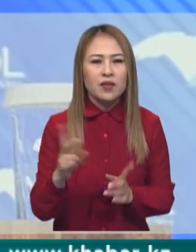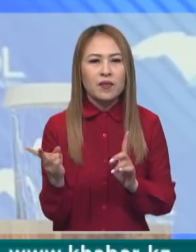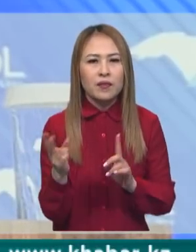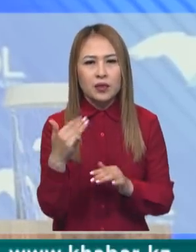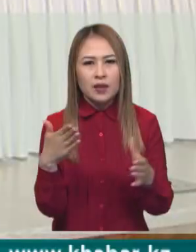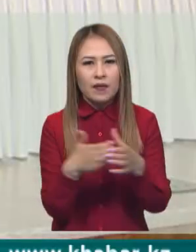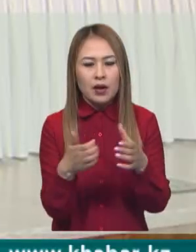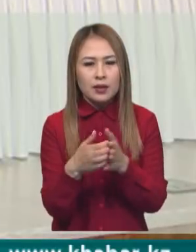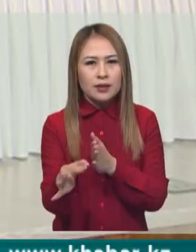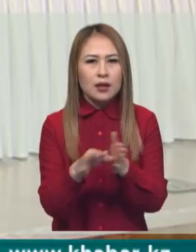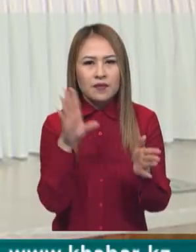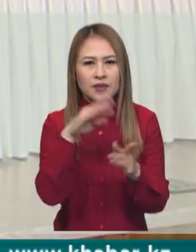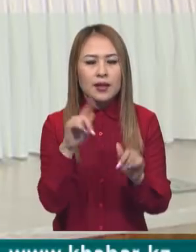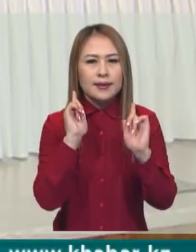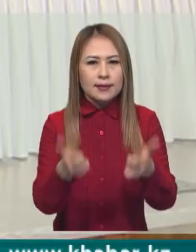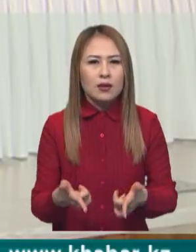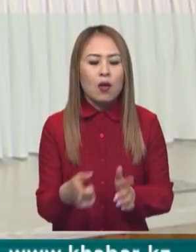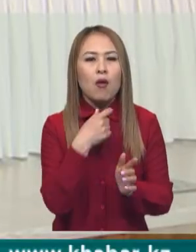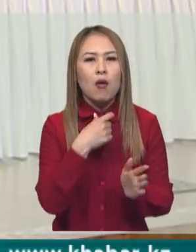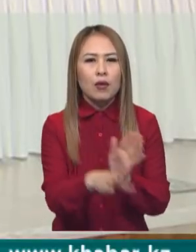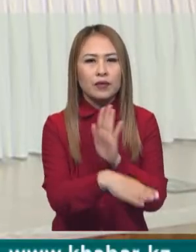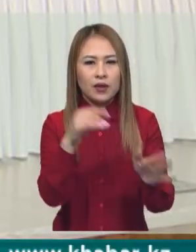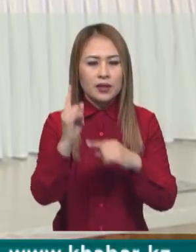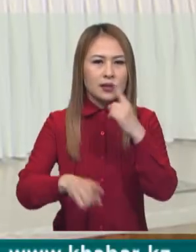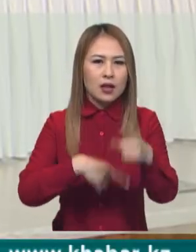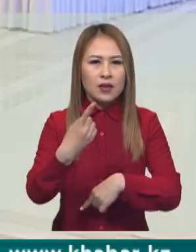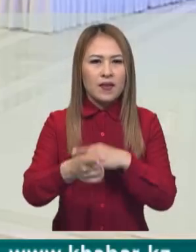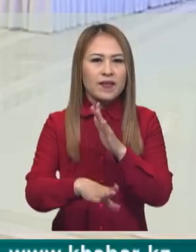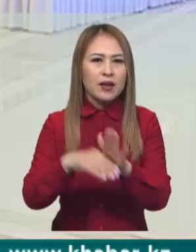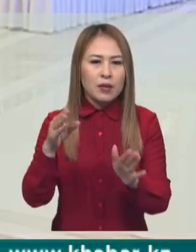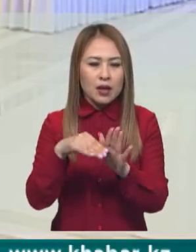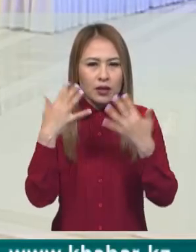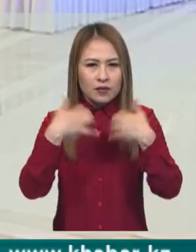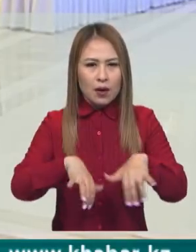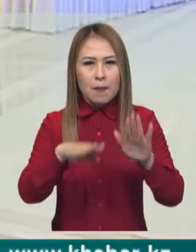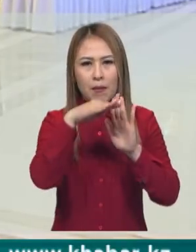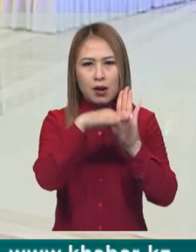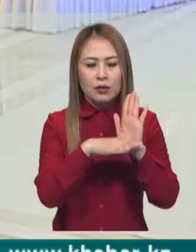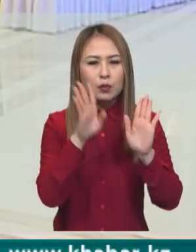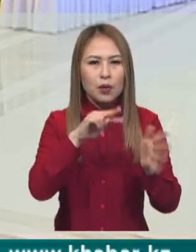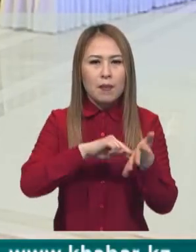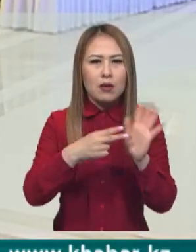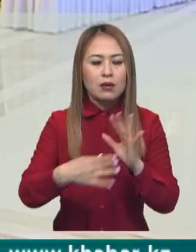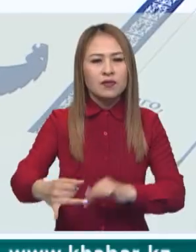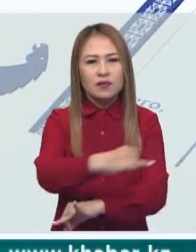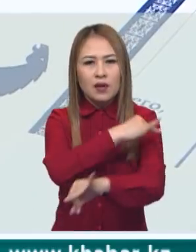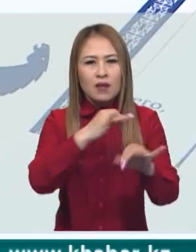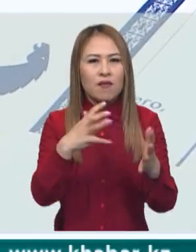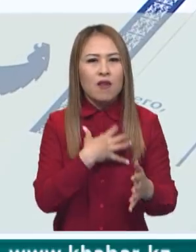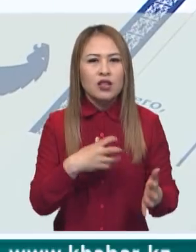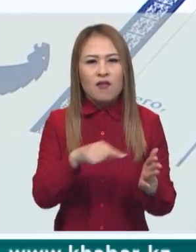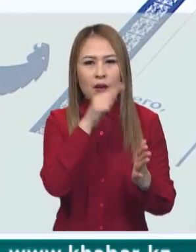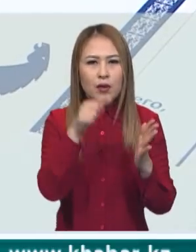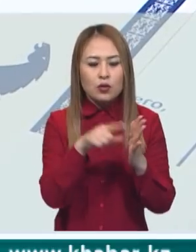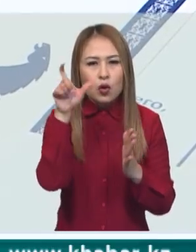Делегаттар бұл ұсынысты бірауыздан қолдап дауыс берді. Келесі ретте сайлау алды бағдарламасының жобасы талқыланды. Басты сұрақ